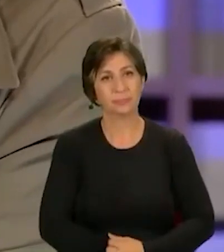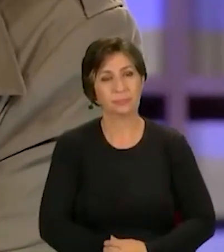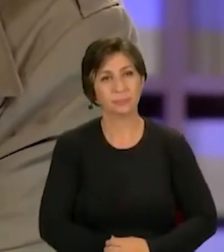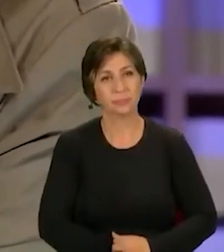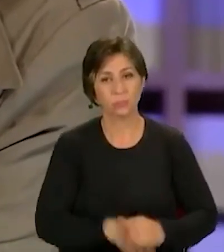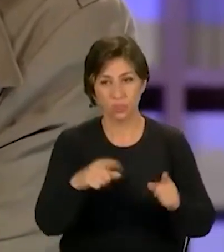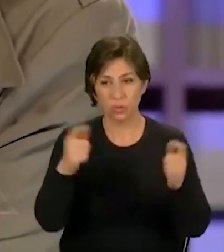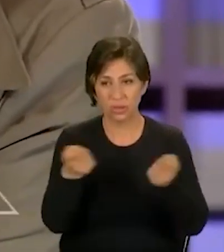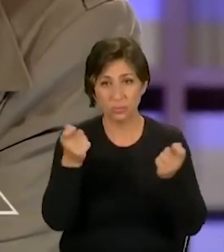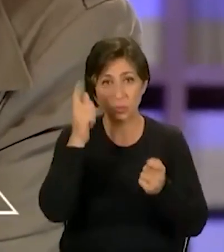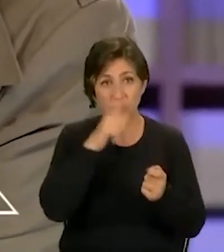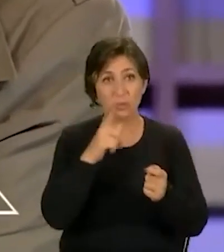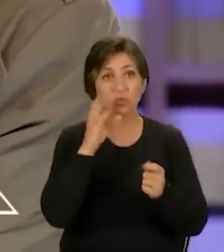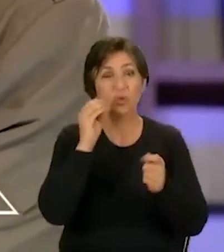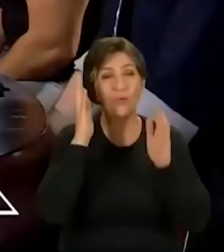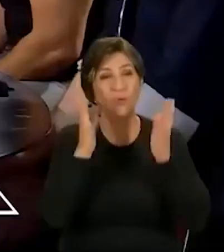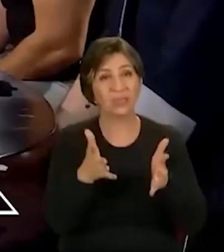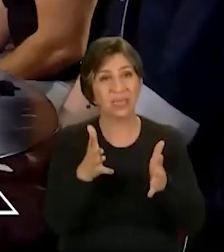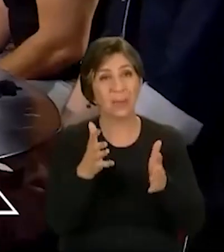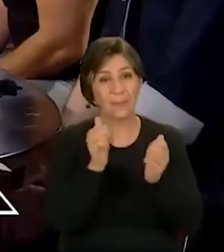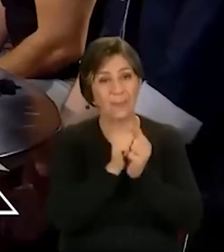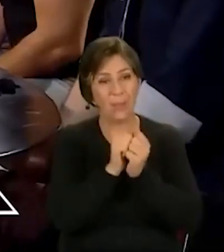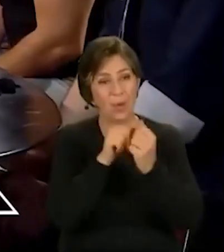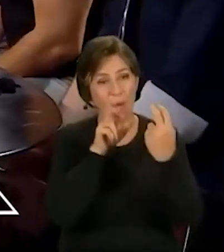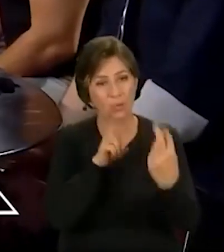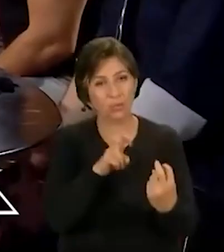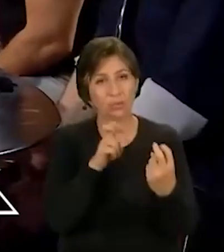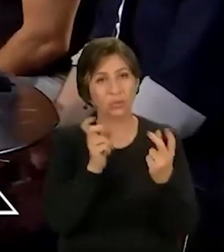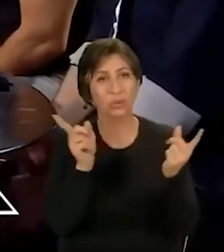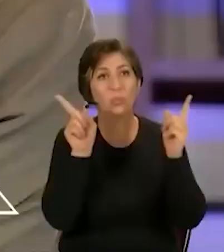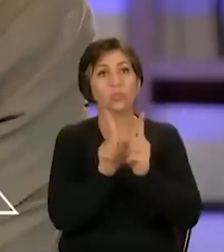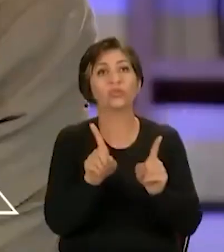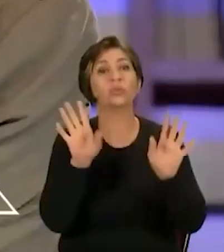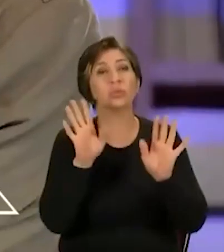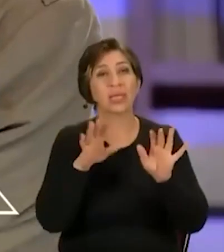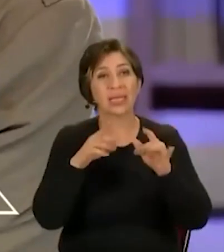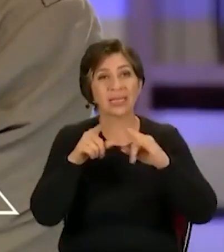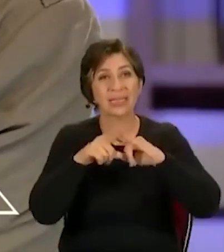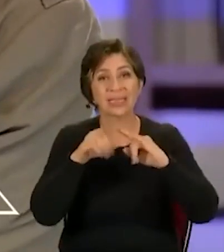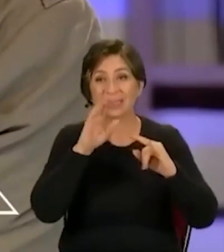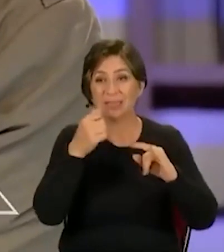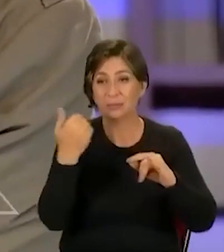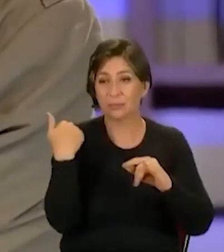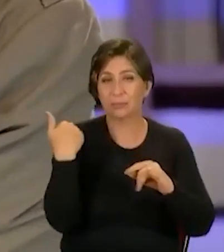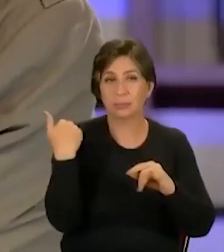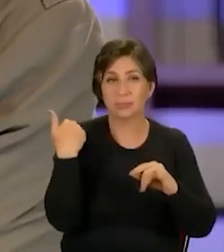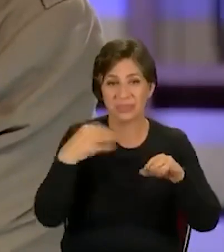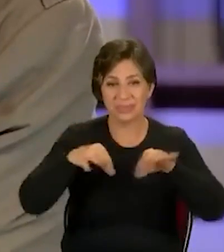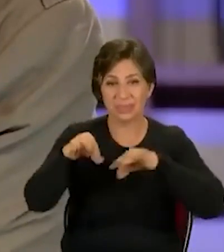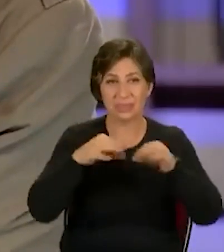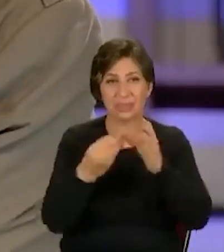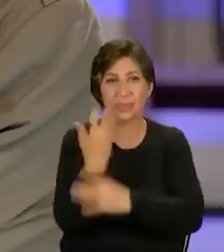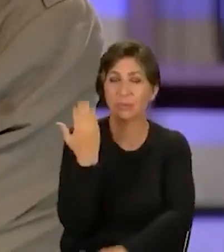Bu yoğun çalışma yüzünden çoğunlukla... Beraber oturduğumuz evde bir araya gelemiyoruz. Satranç tahtasını getirip beni uyandırdı